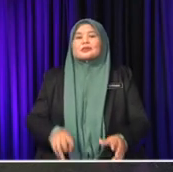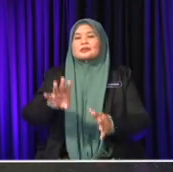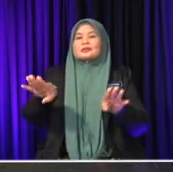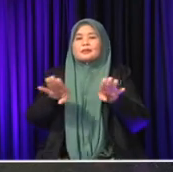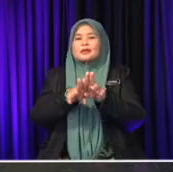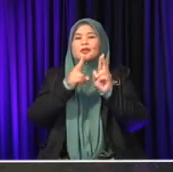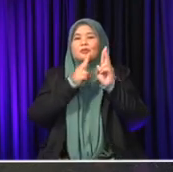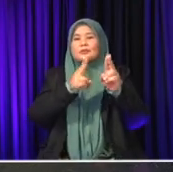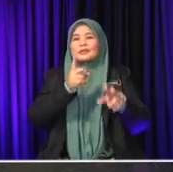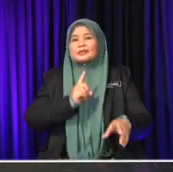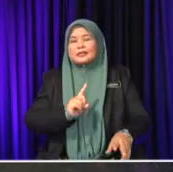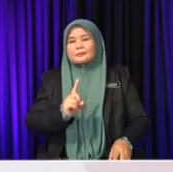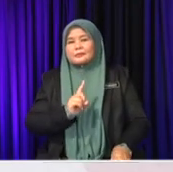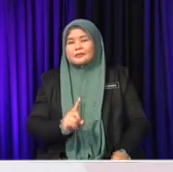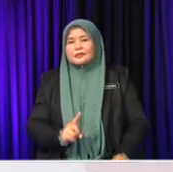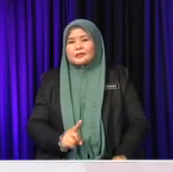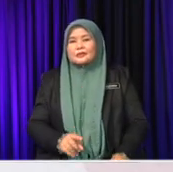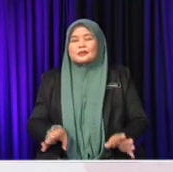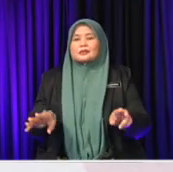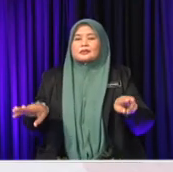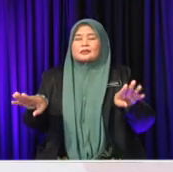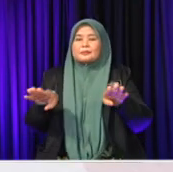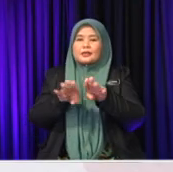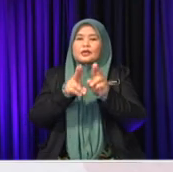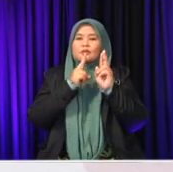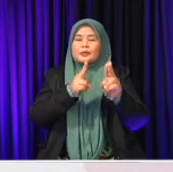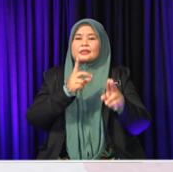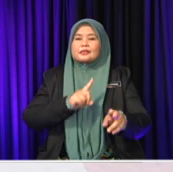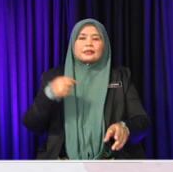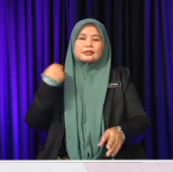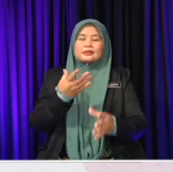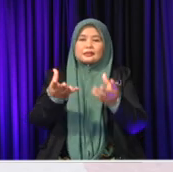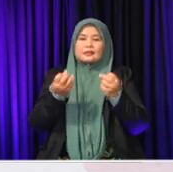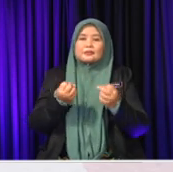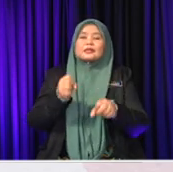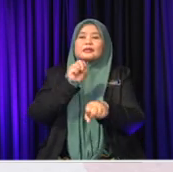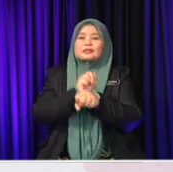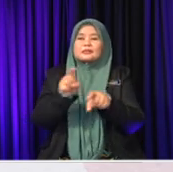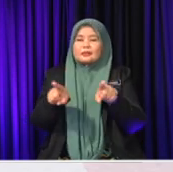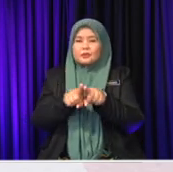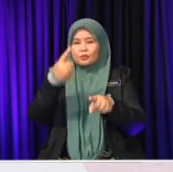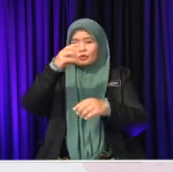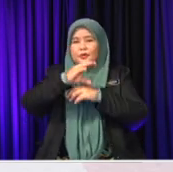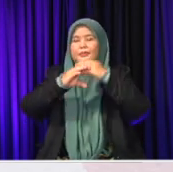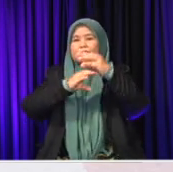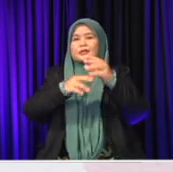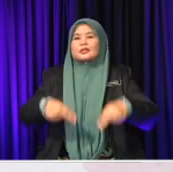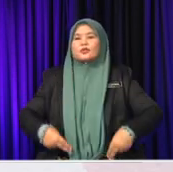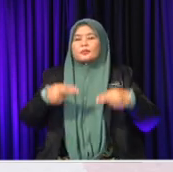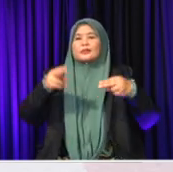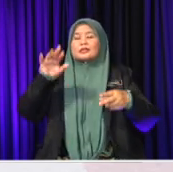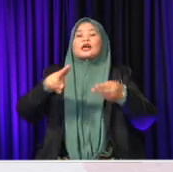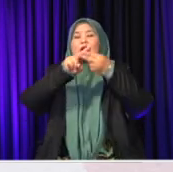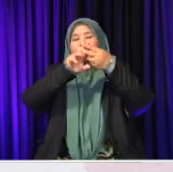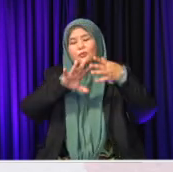nomor satu sebagai umat Islam yang bekerja sama untuk membina kehidupannya Harmoni